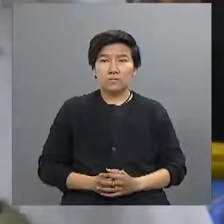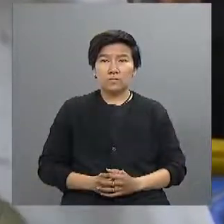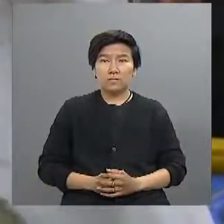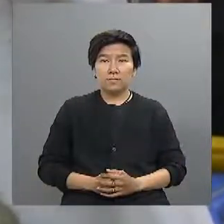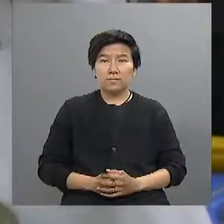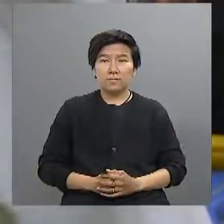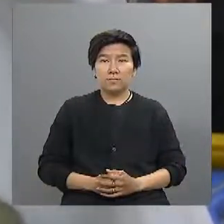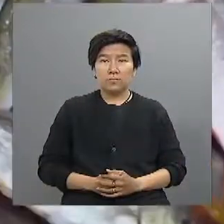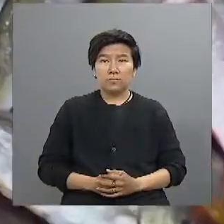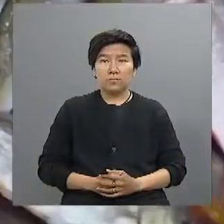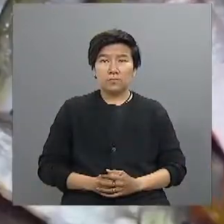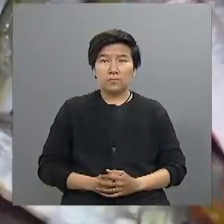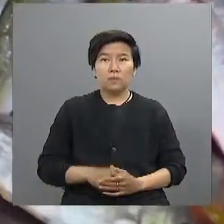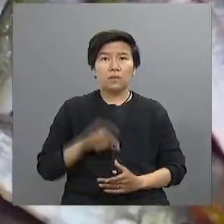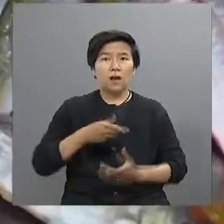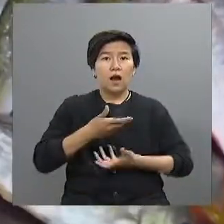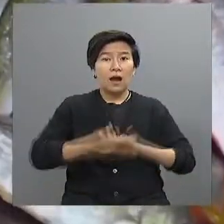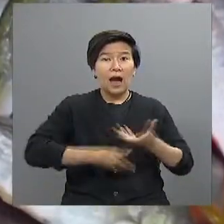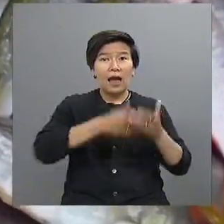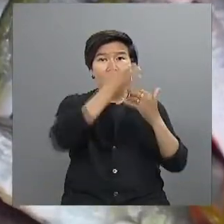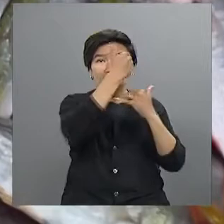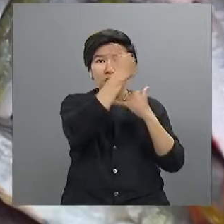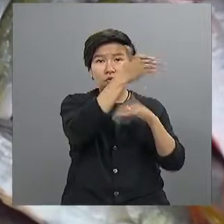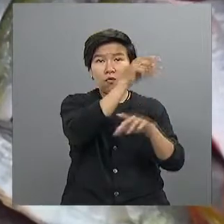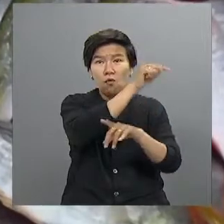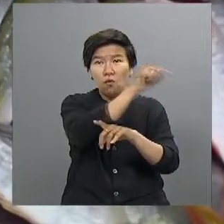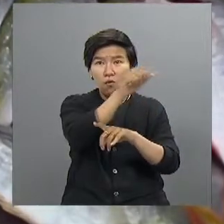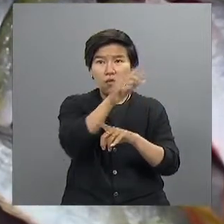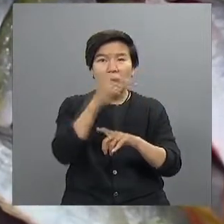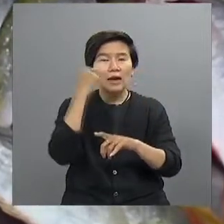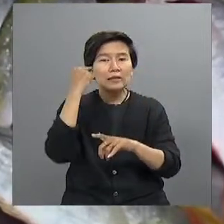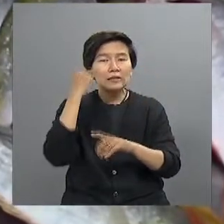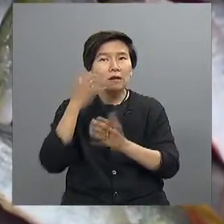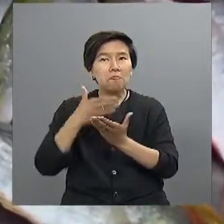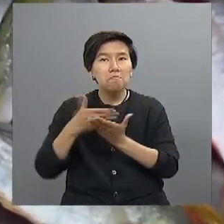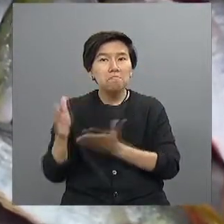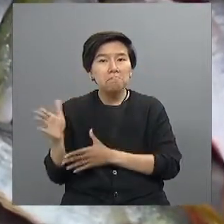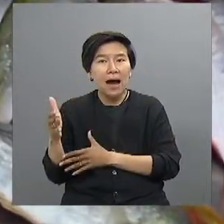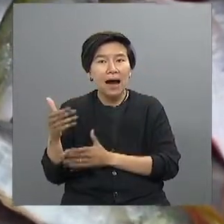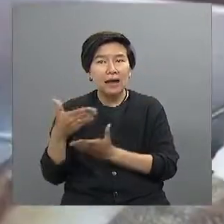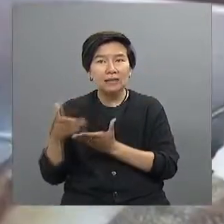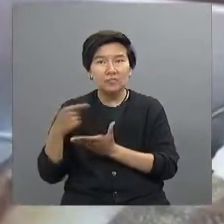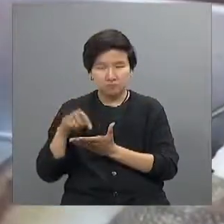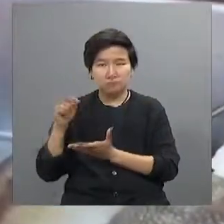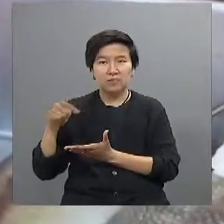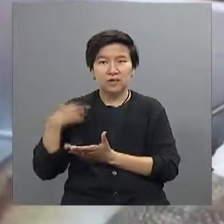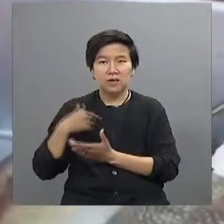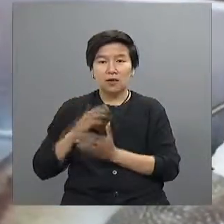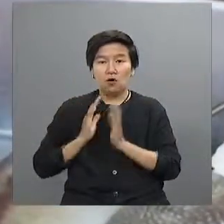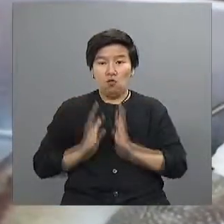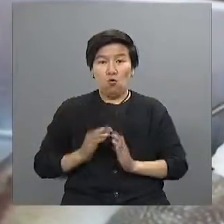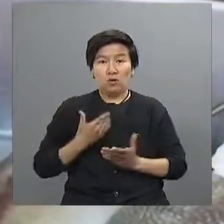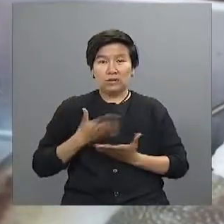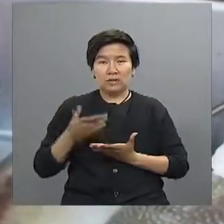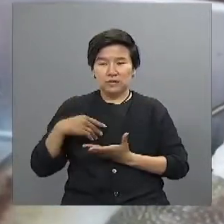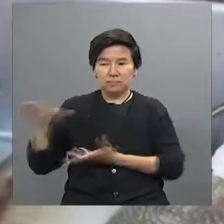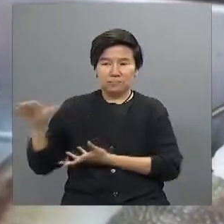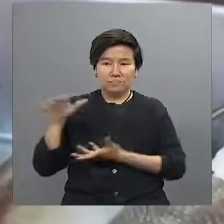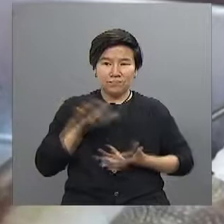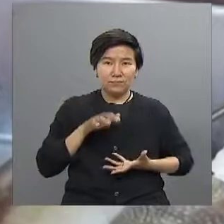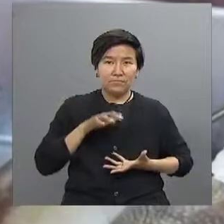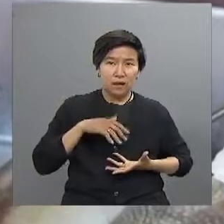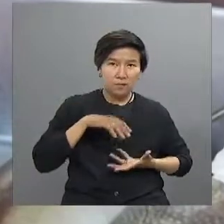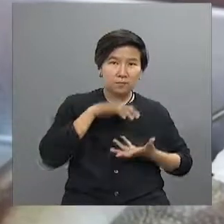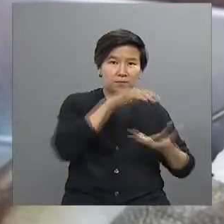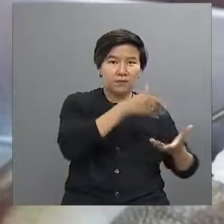องการส่งออกเผื่อค่ายนั้นถ้าเป็นปลาก็จะมีพ่อค้าคนกลางมารับซื้อหรือนำไปค่ายให้กับ